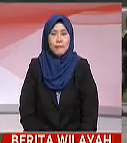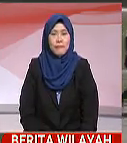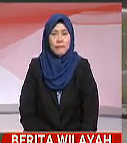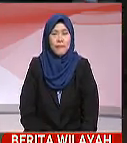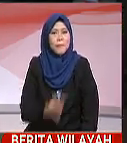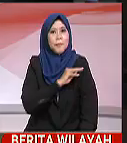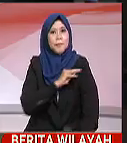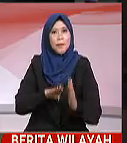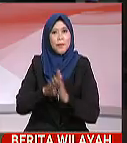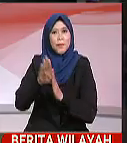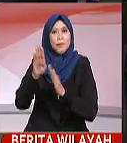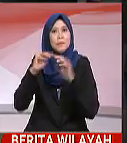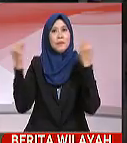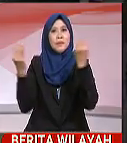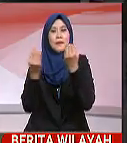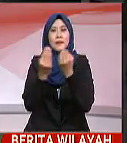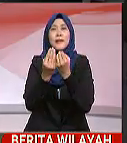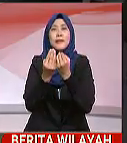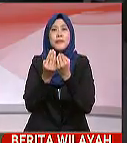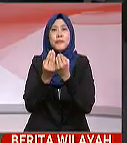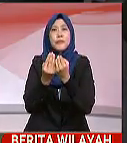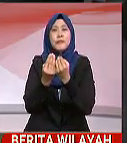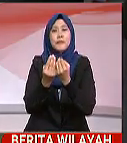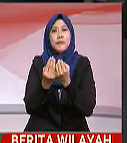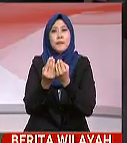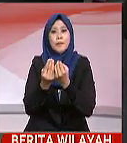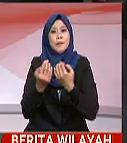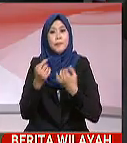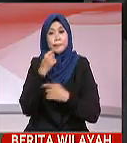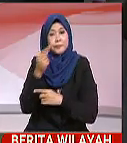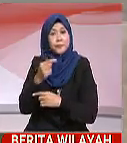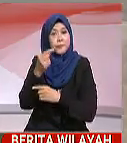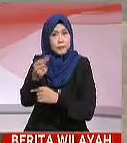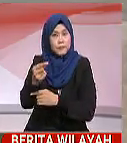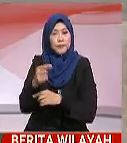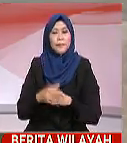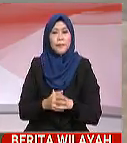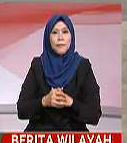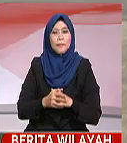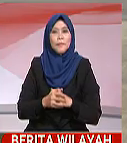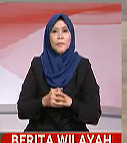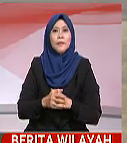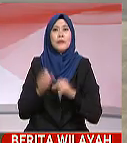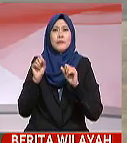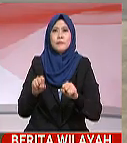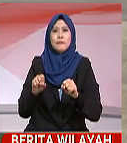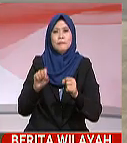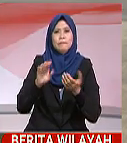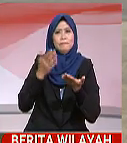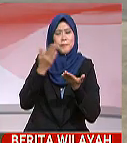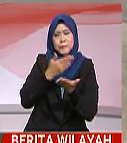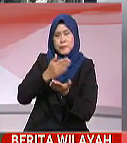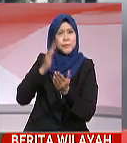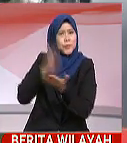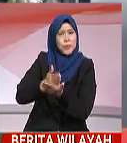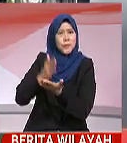Menteri Pembangunan Masyarakat dan Kesejahteraan Rakyat Insinyur Syahelmi Yahya berkata ia sekaligus menangkis maklumat-maklumat